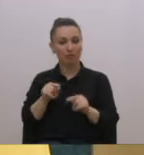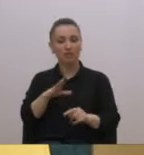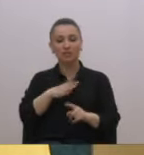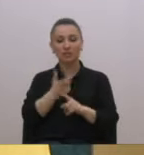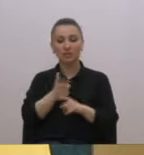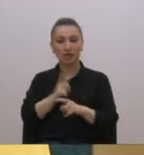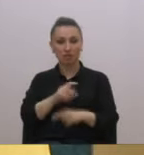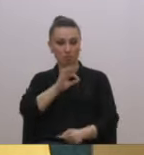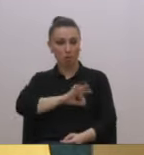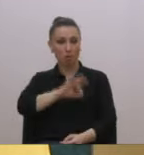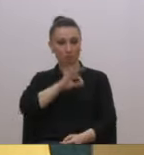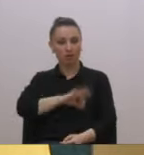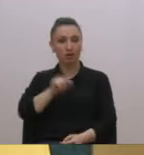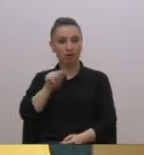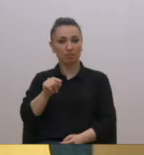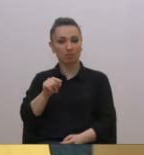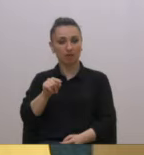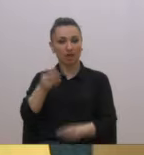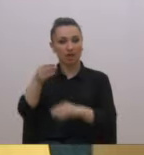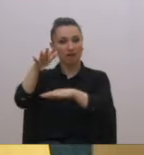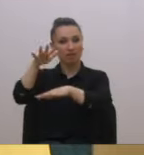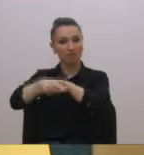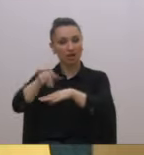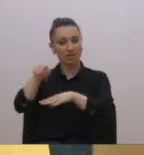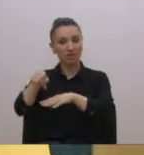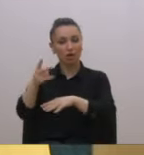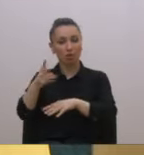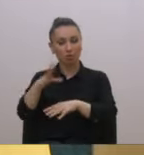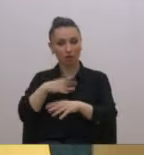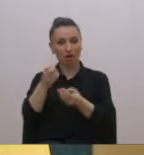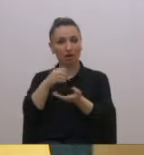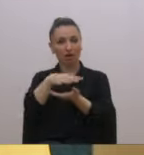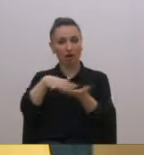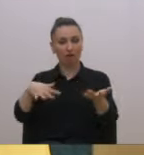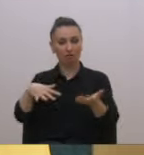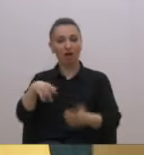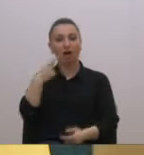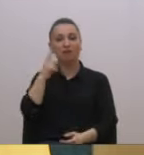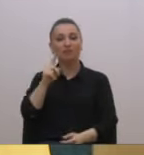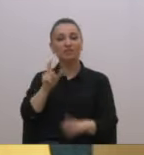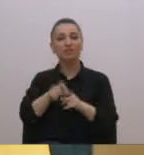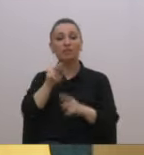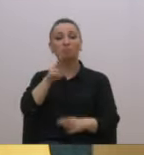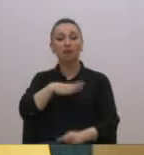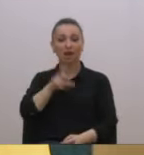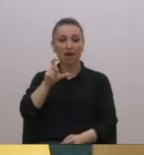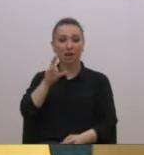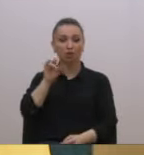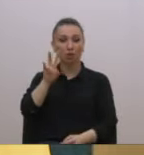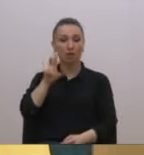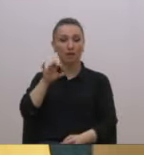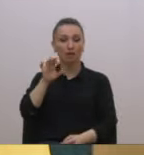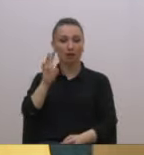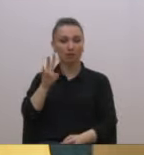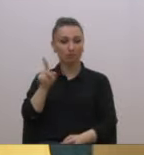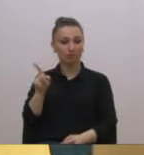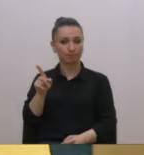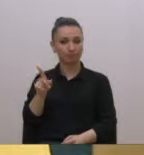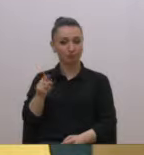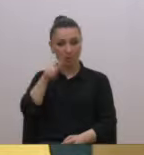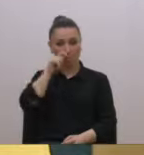ძალიან მომგებიანი ინვესტიცია და ეს უნდა გავაგრძელოთ. ეს განაცხადა ენტონი ბლინკენმა. დიახ, აღმოჩნდა, რომ უცებ